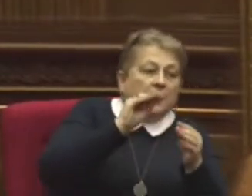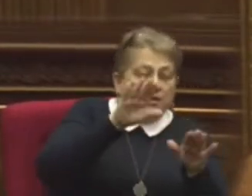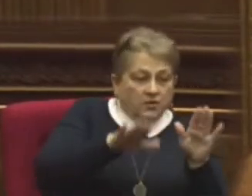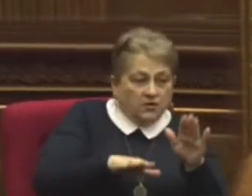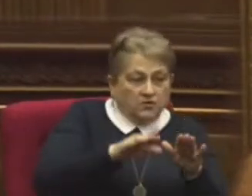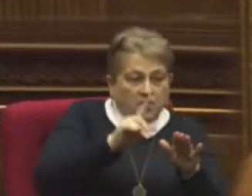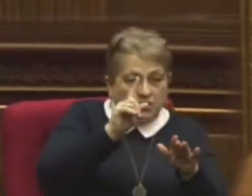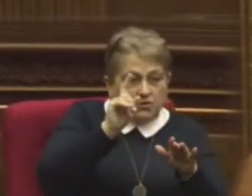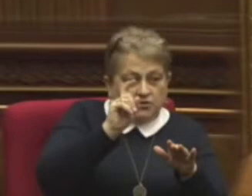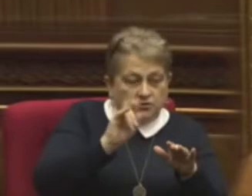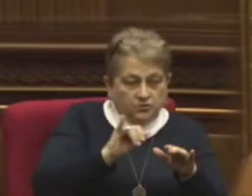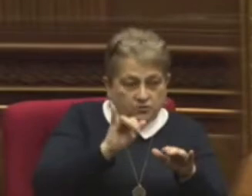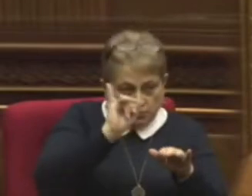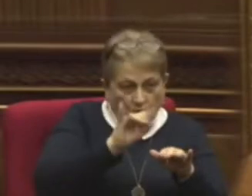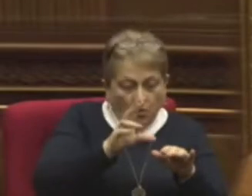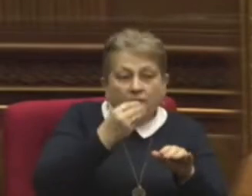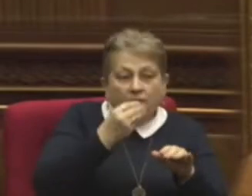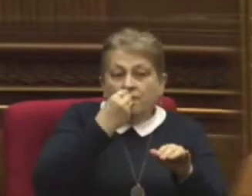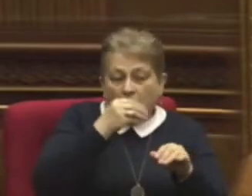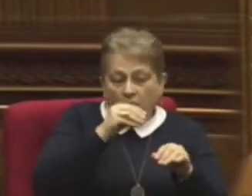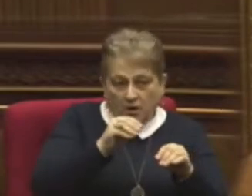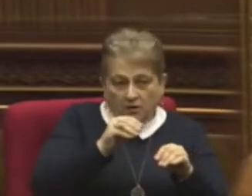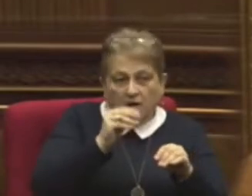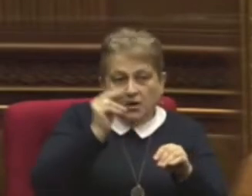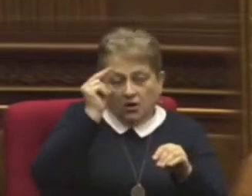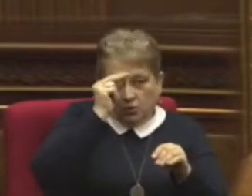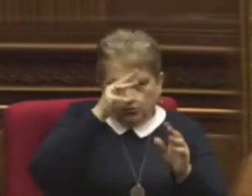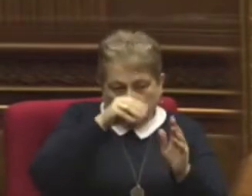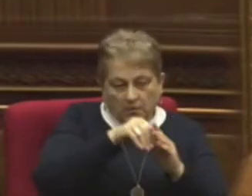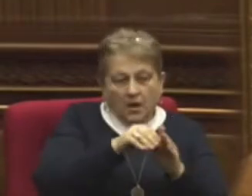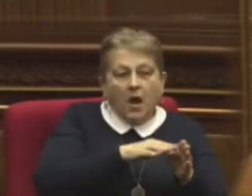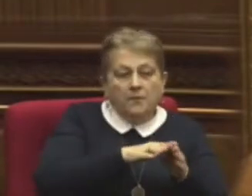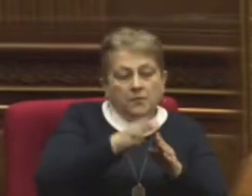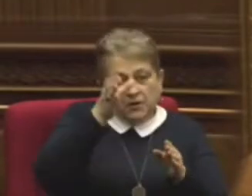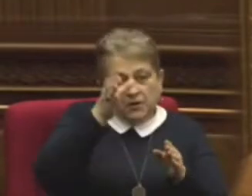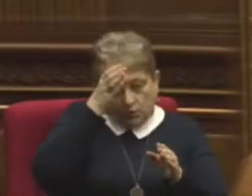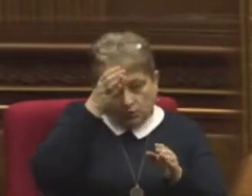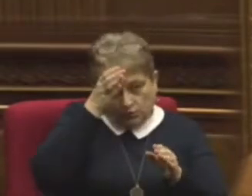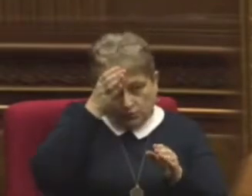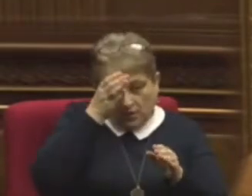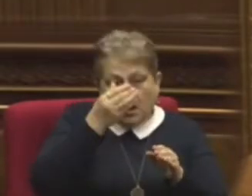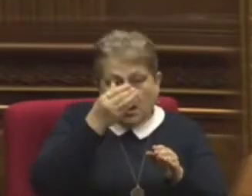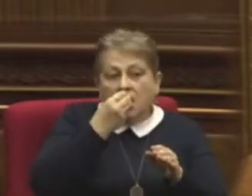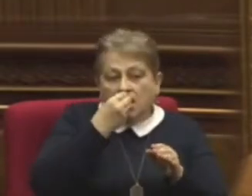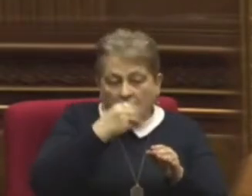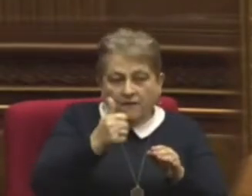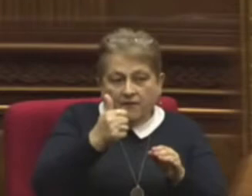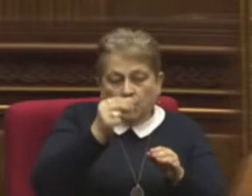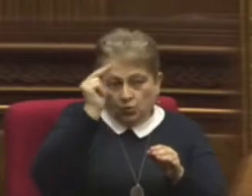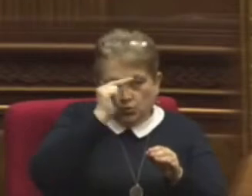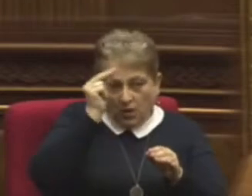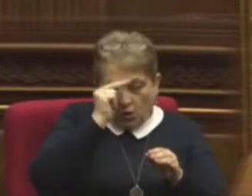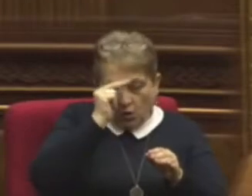նշաձողը, որակը կրթության մեջ ապահովում է գիտությունը, որովհետև լավագույն